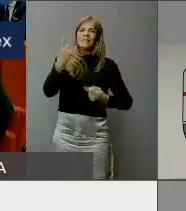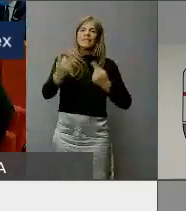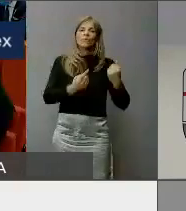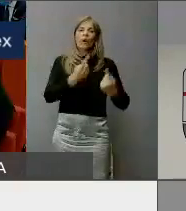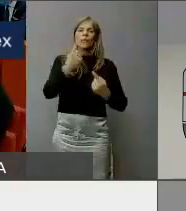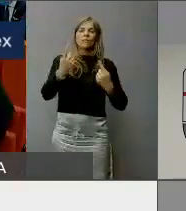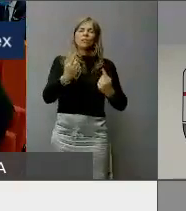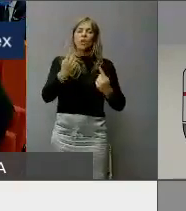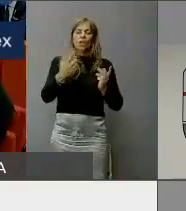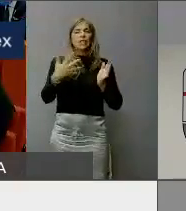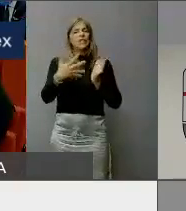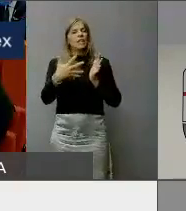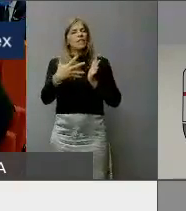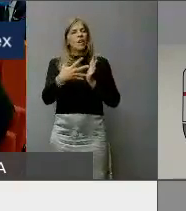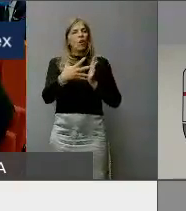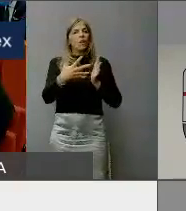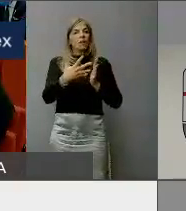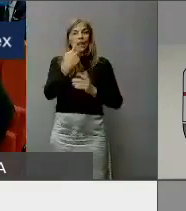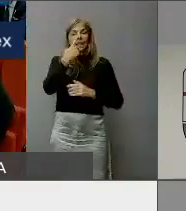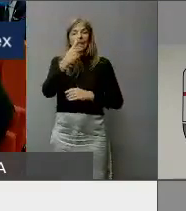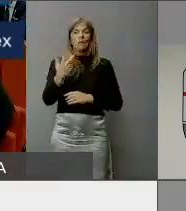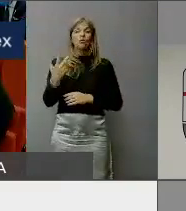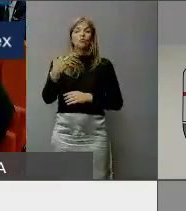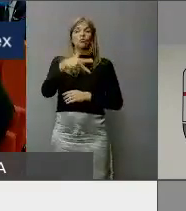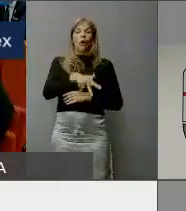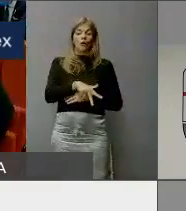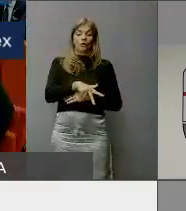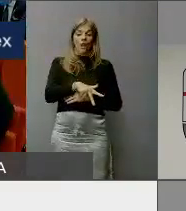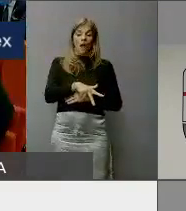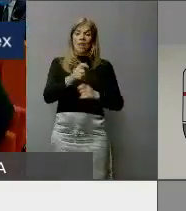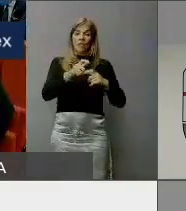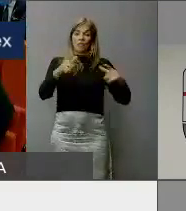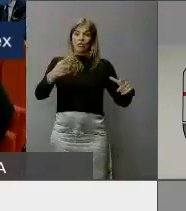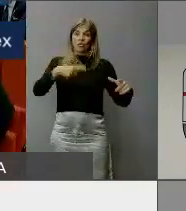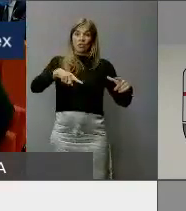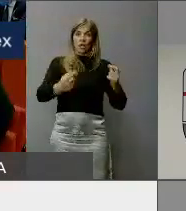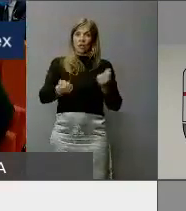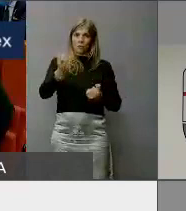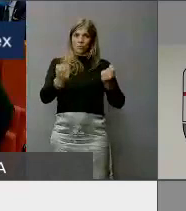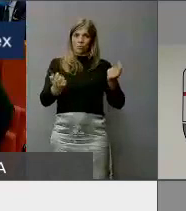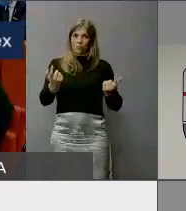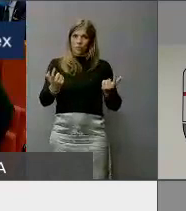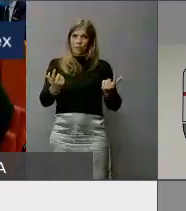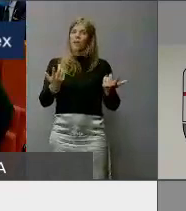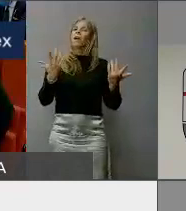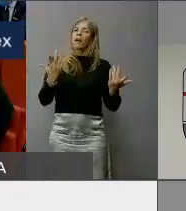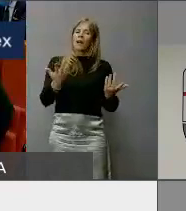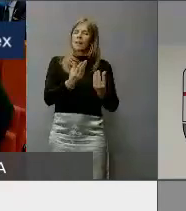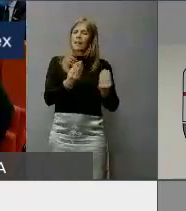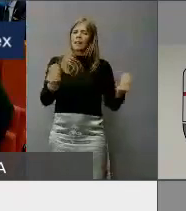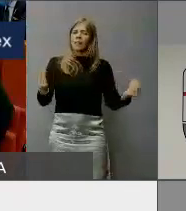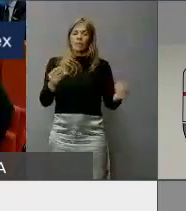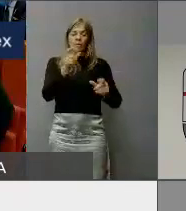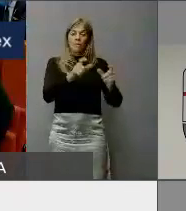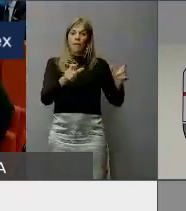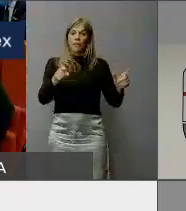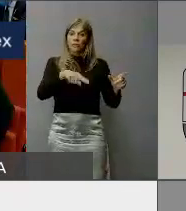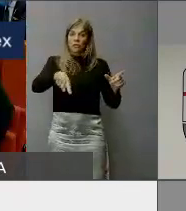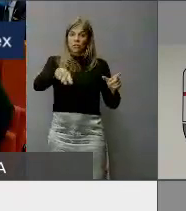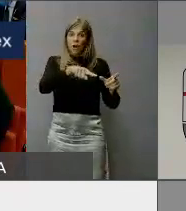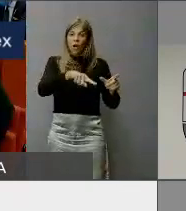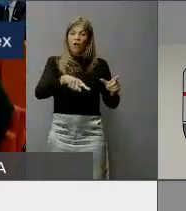si stanno vivendo nella nostra città spesso da parte di persone che a volte per